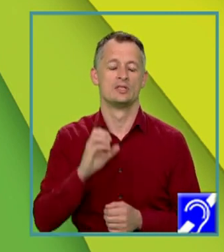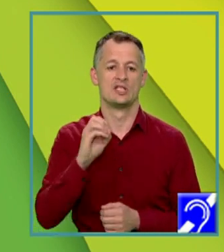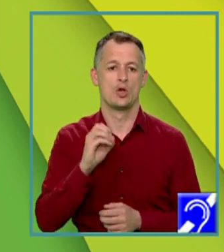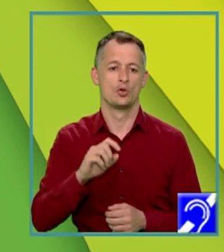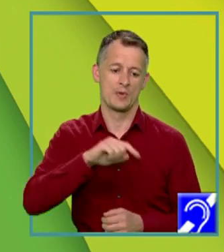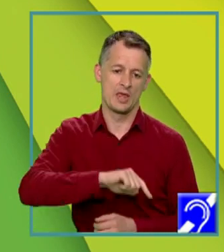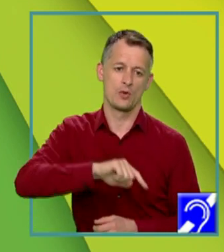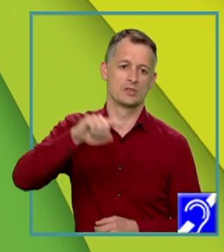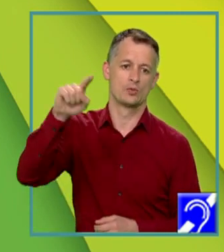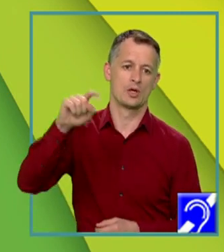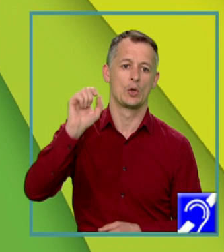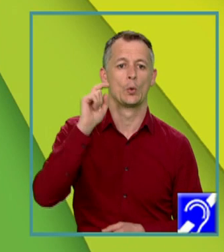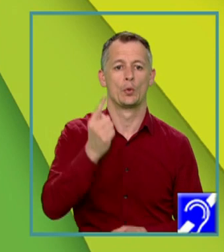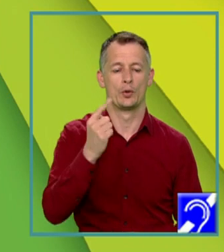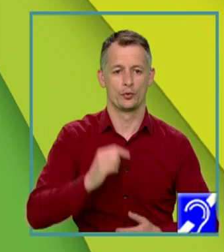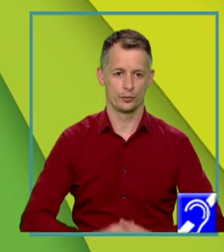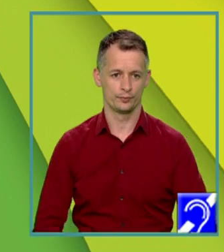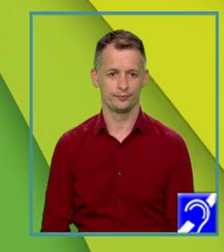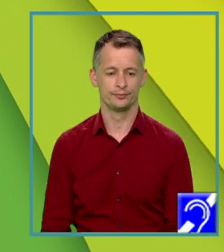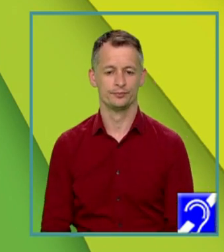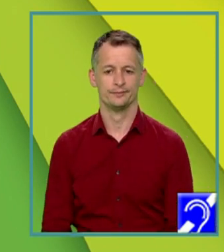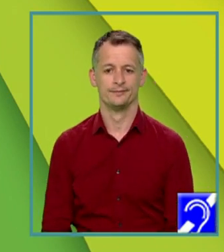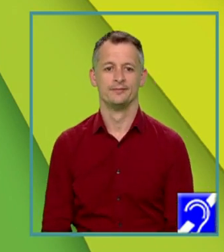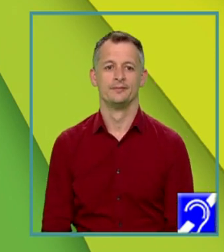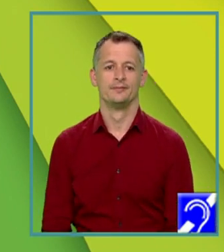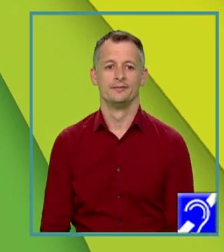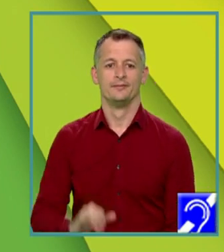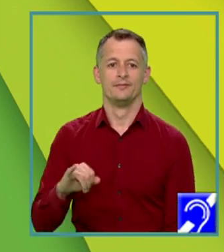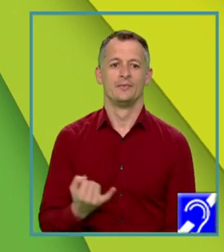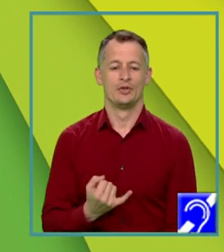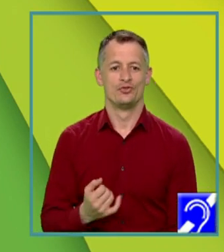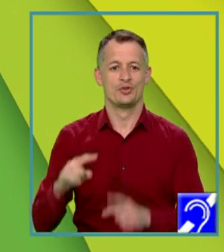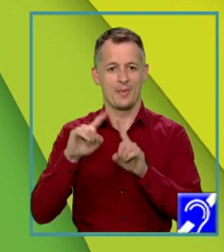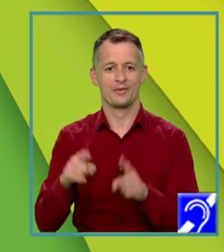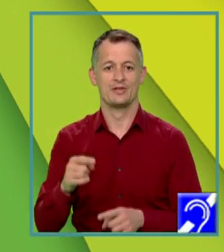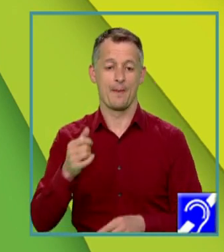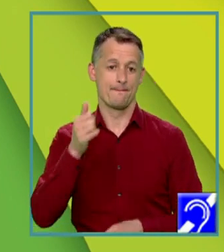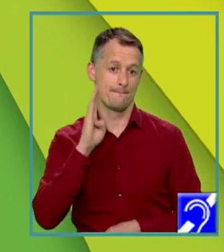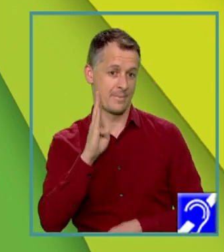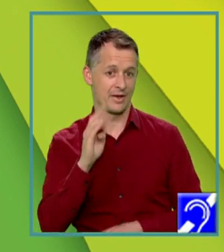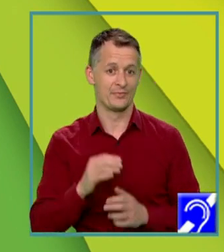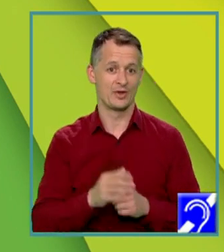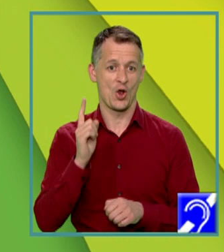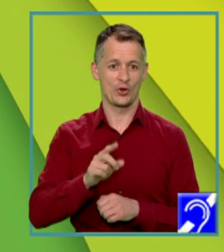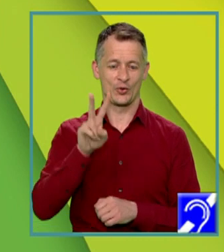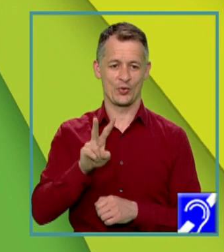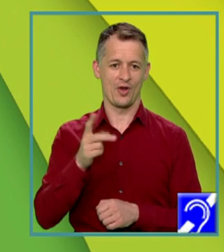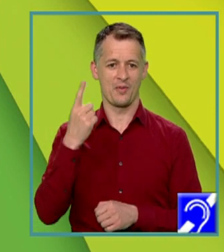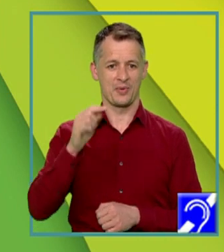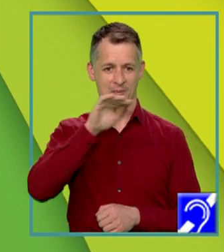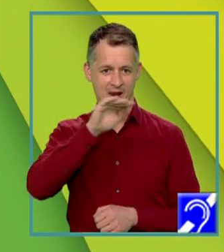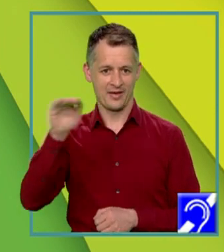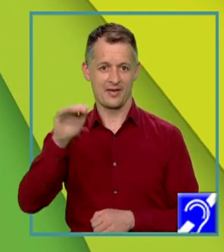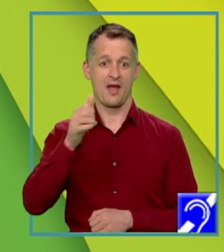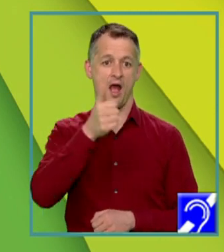cu 0 și pe diagonala secundară elementele egal cu unu și matricea b o matrice pătratică de ordinul 2 chiar pe